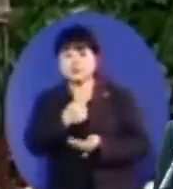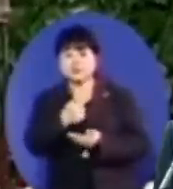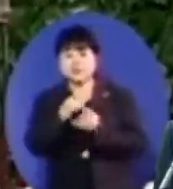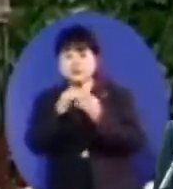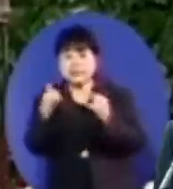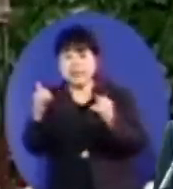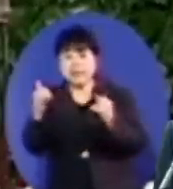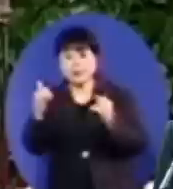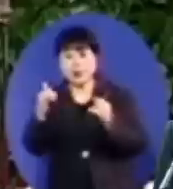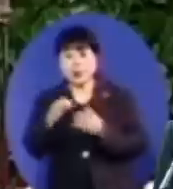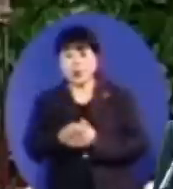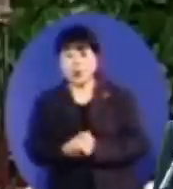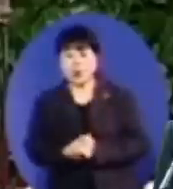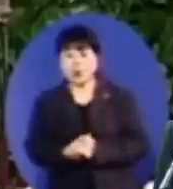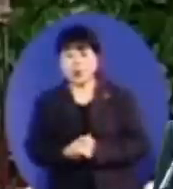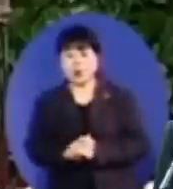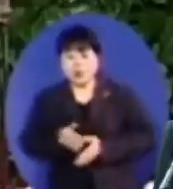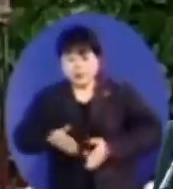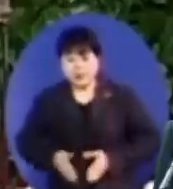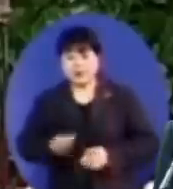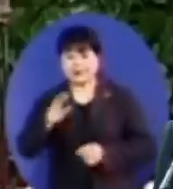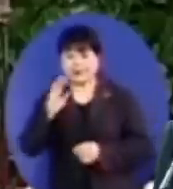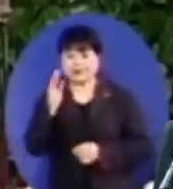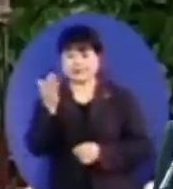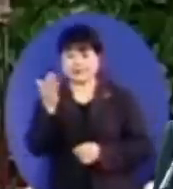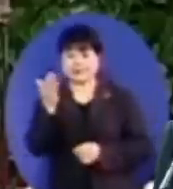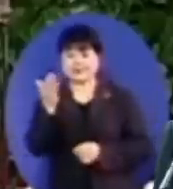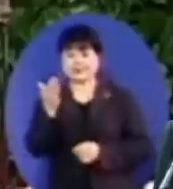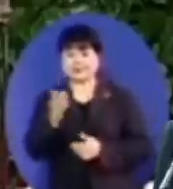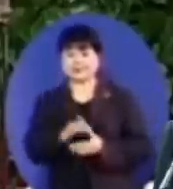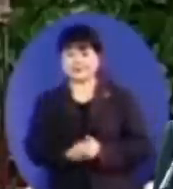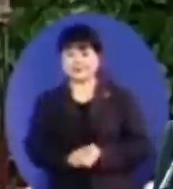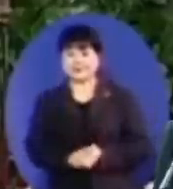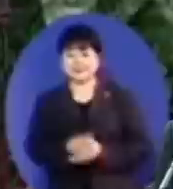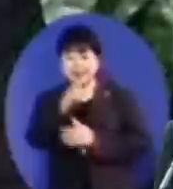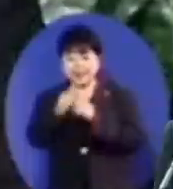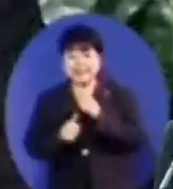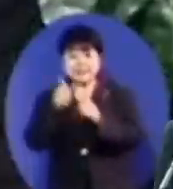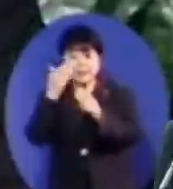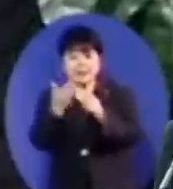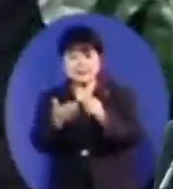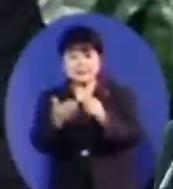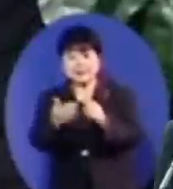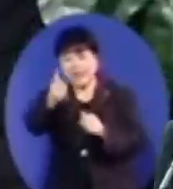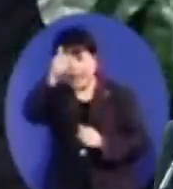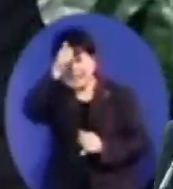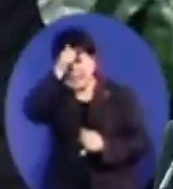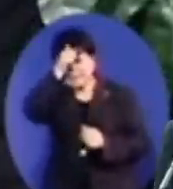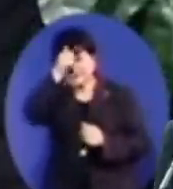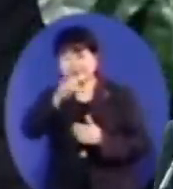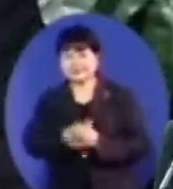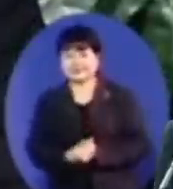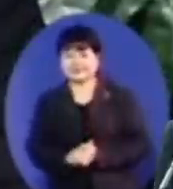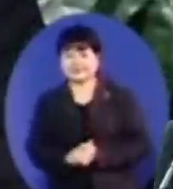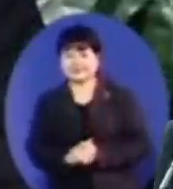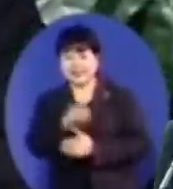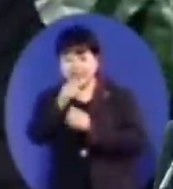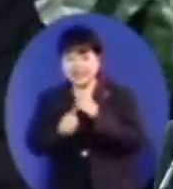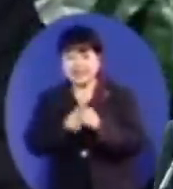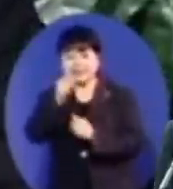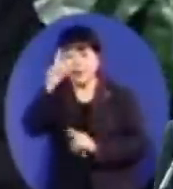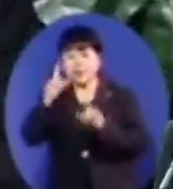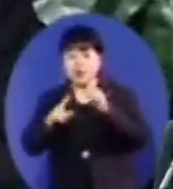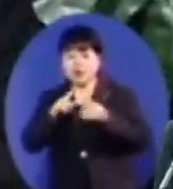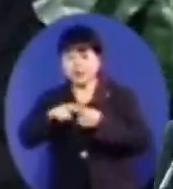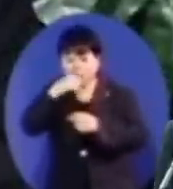인간으로 태어나신 것입니다. 하나님께서 아담은 하나님의